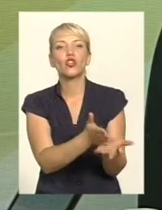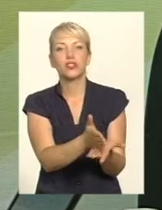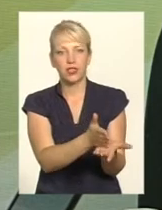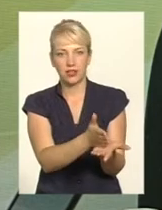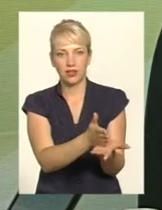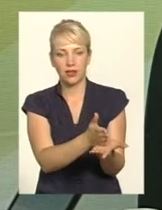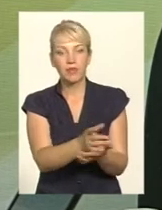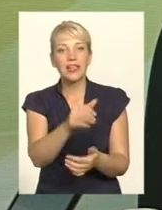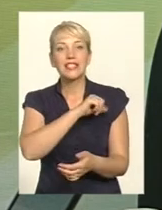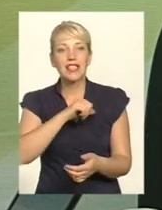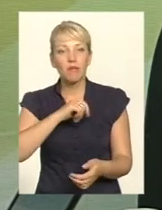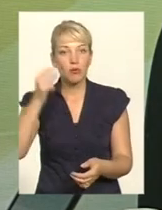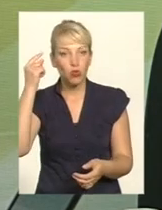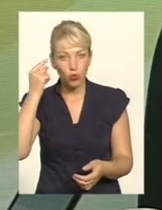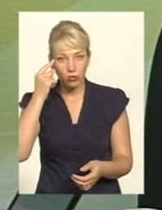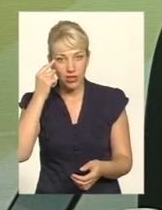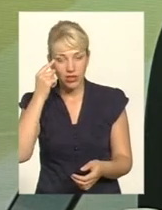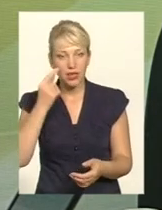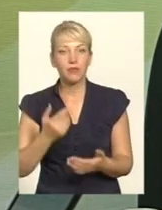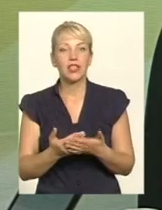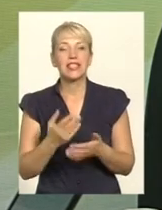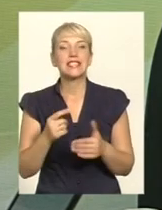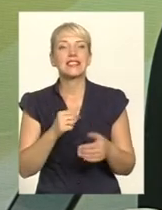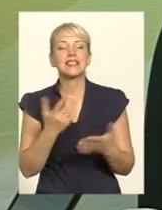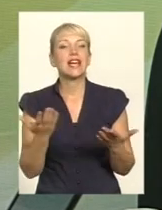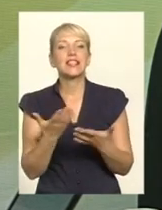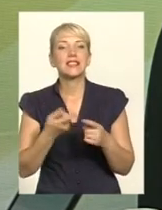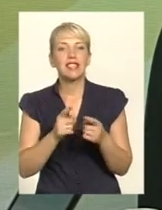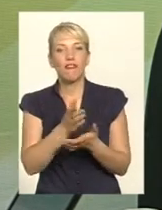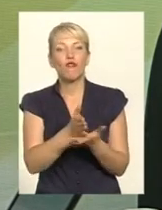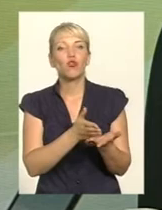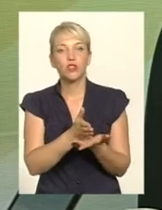самі. Значить, які це саме функції?